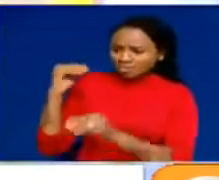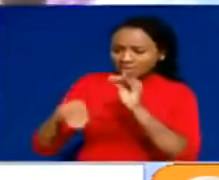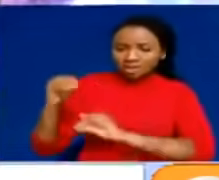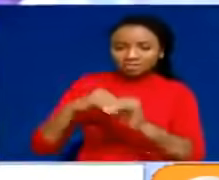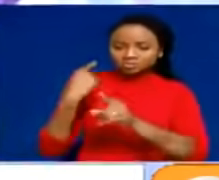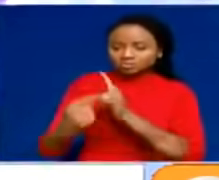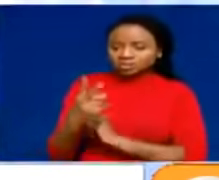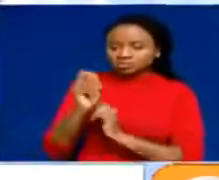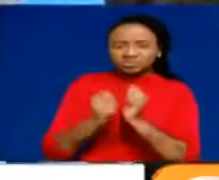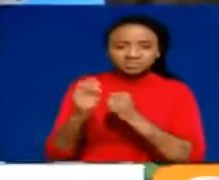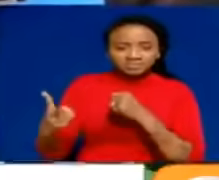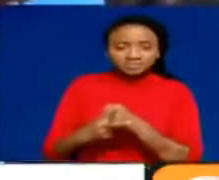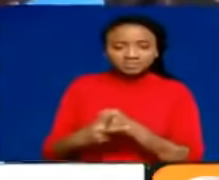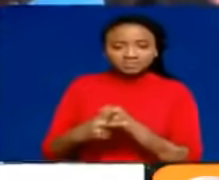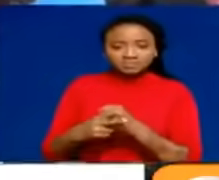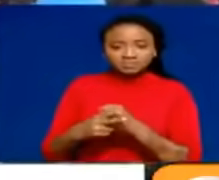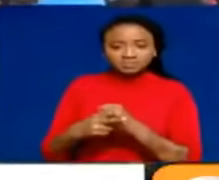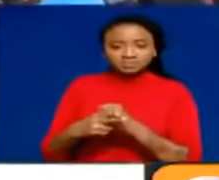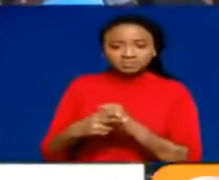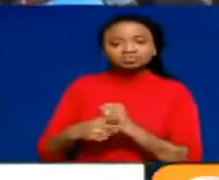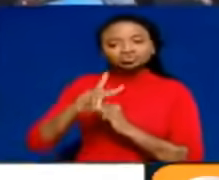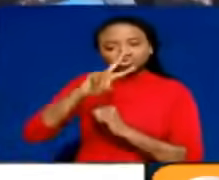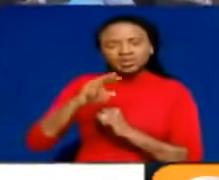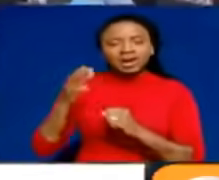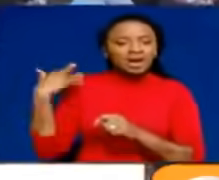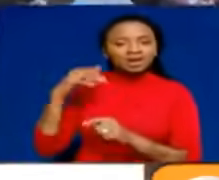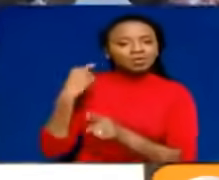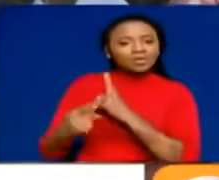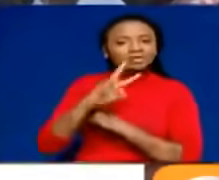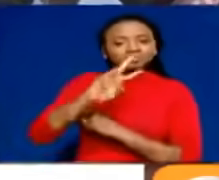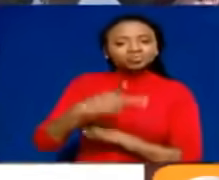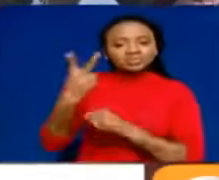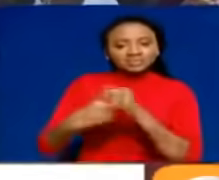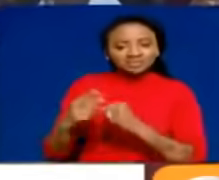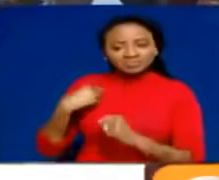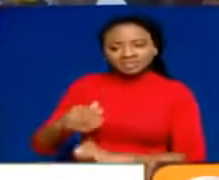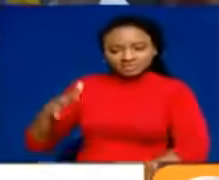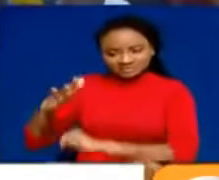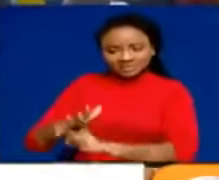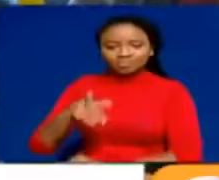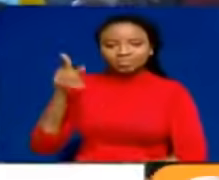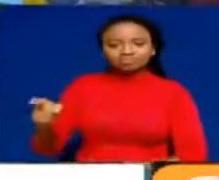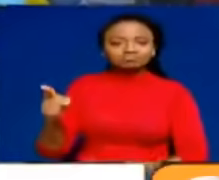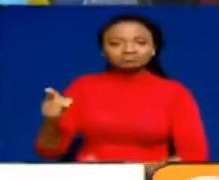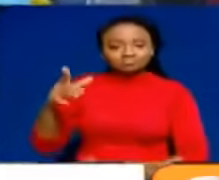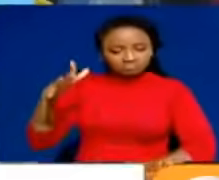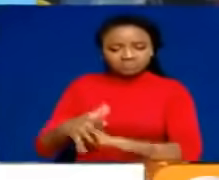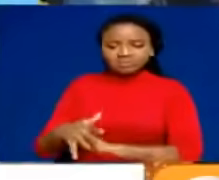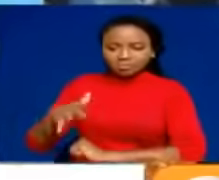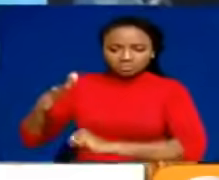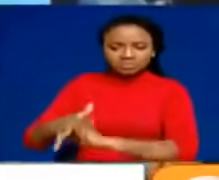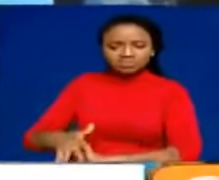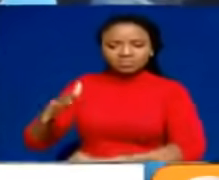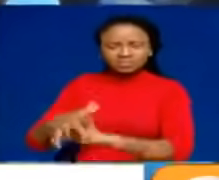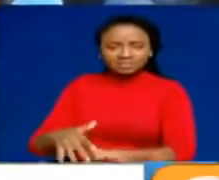uchaguzi mkuu wa mwaka 2007. 2007 nilifanya kampeni ya Gwambo.